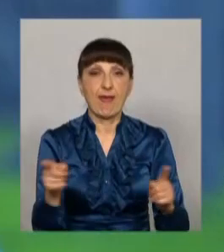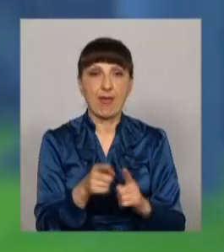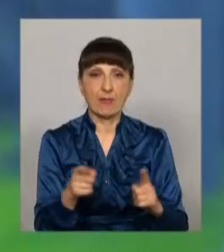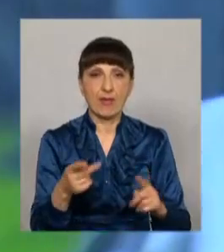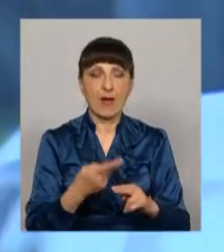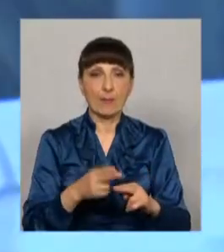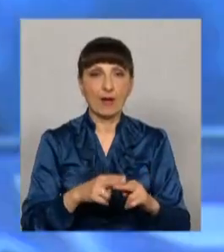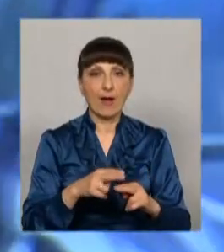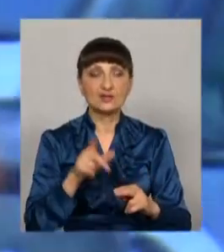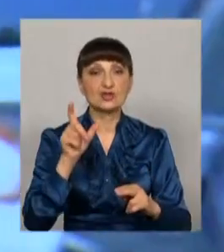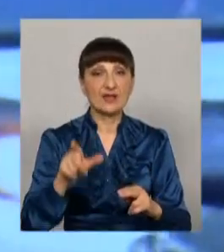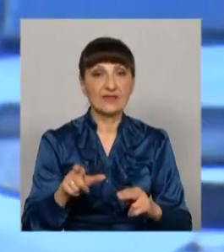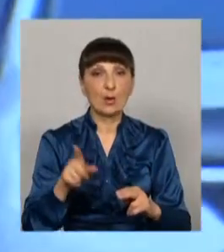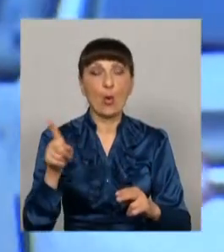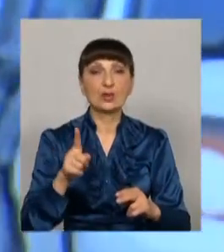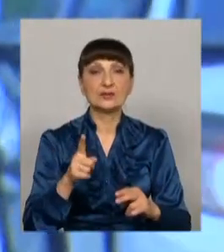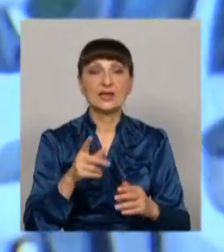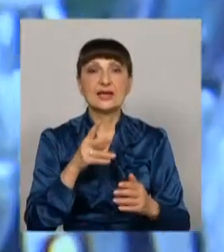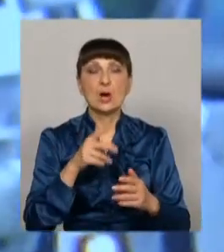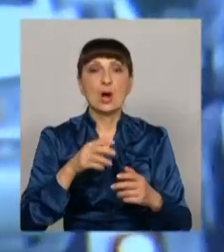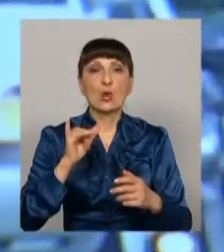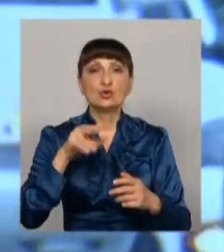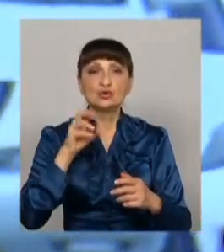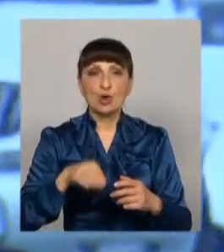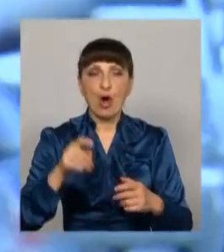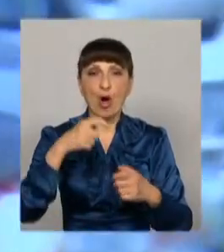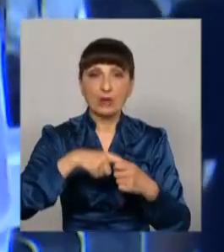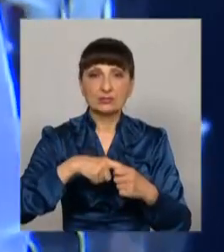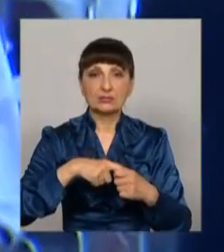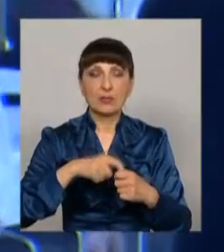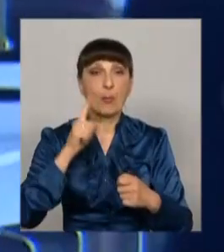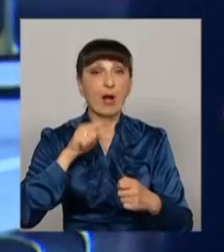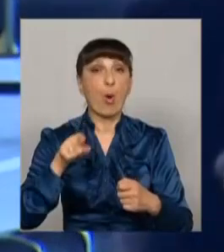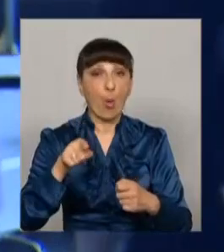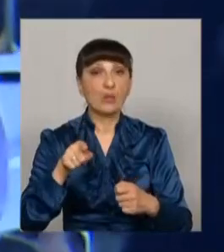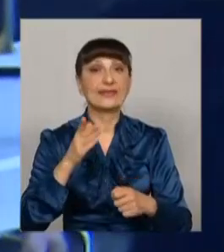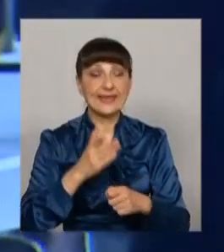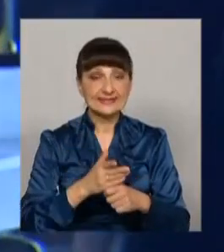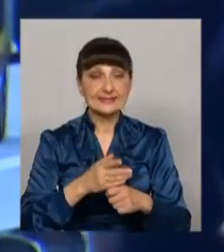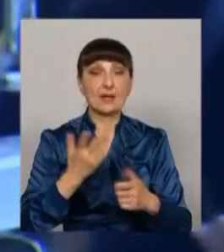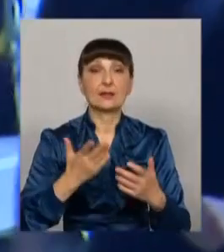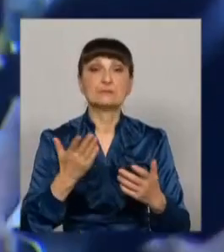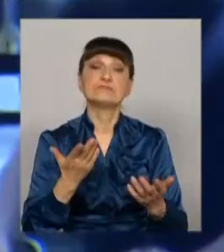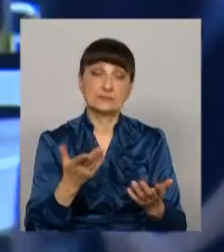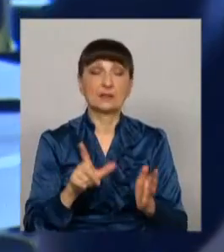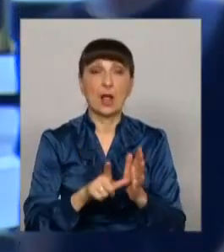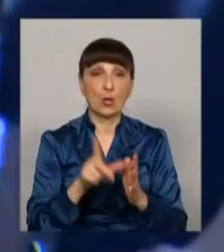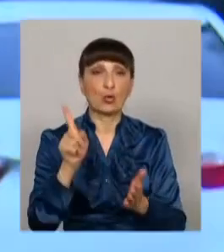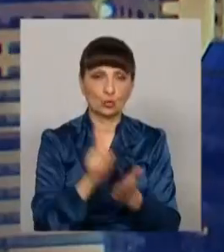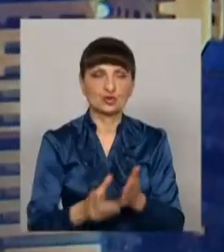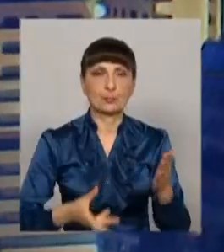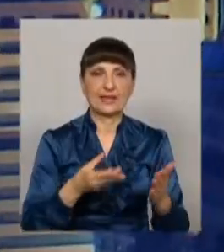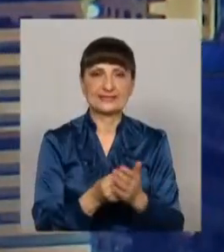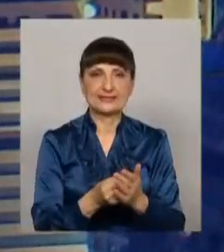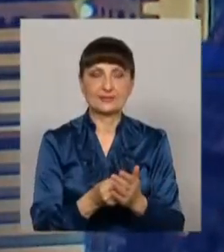данный налогоплательщик не снимет с учета, этот налог будет за ним оставаться. А вот что